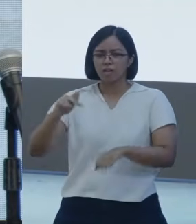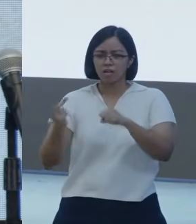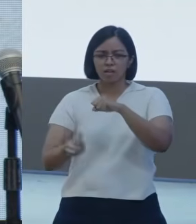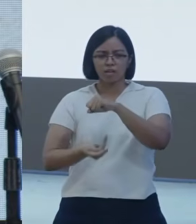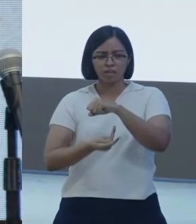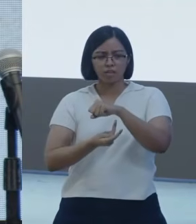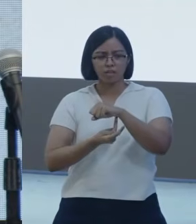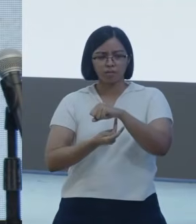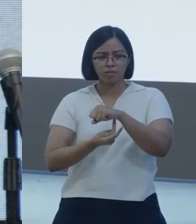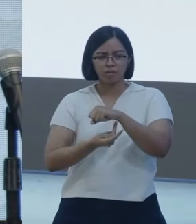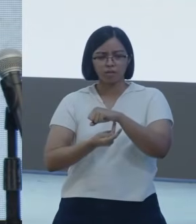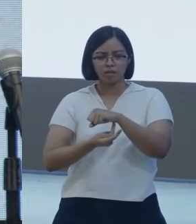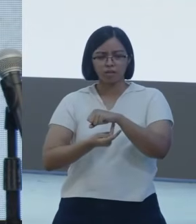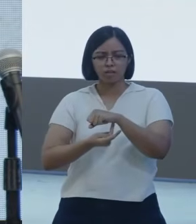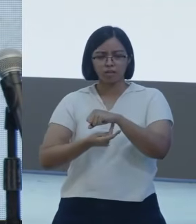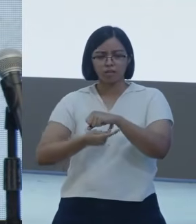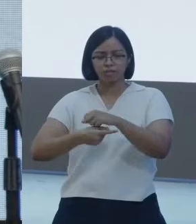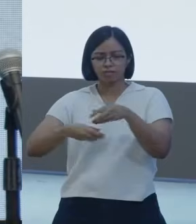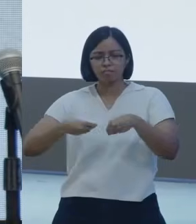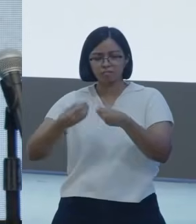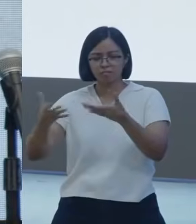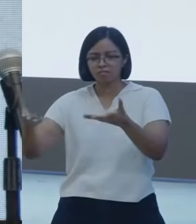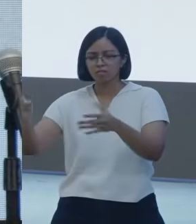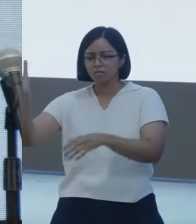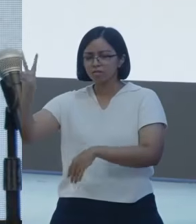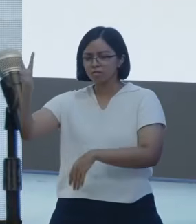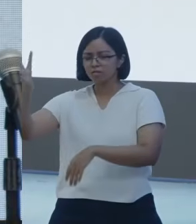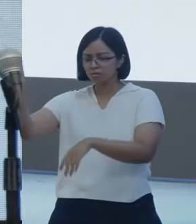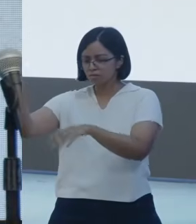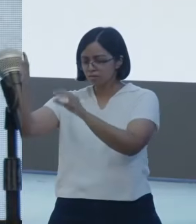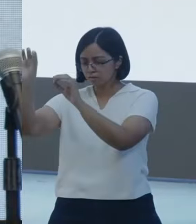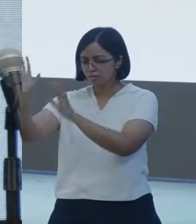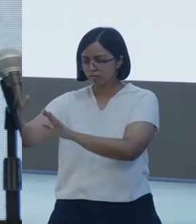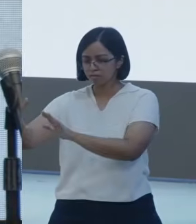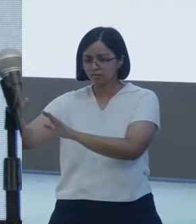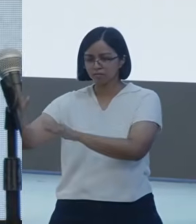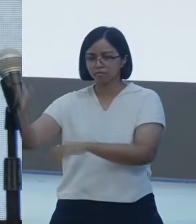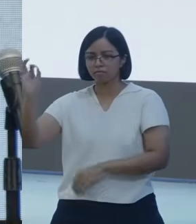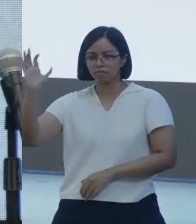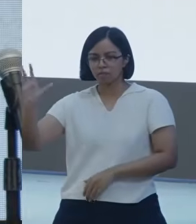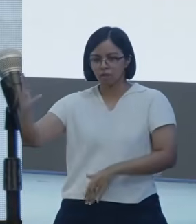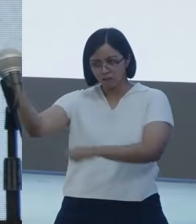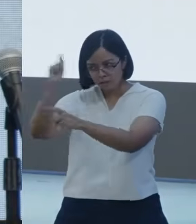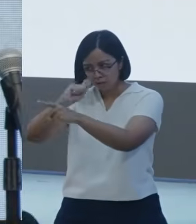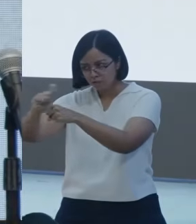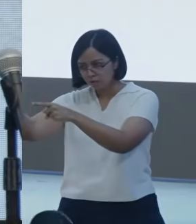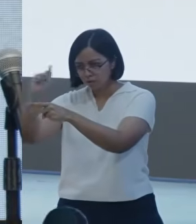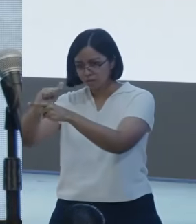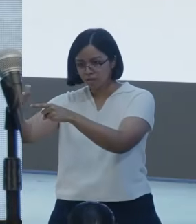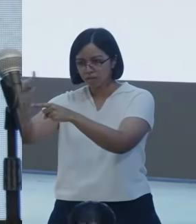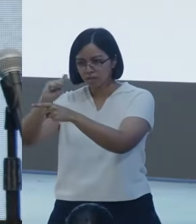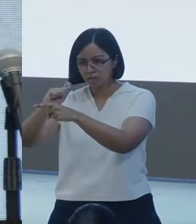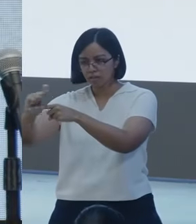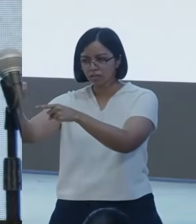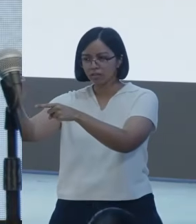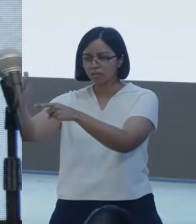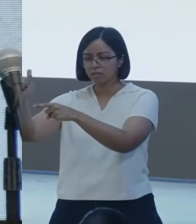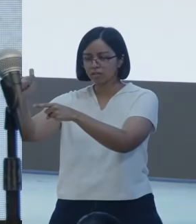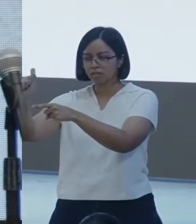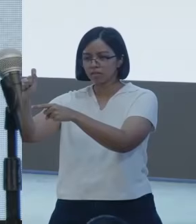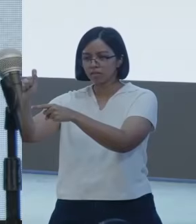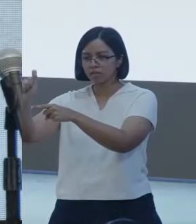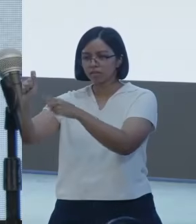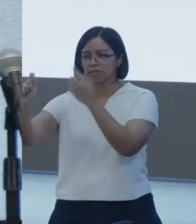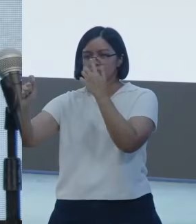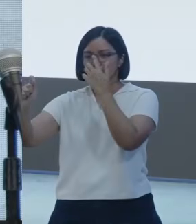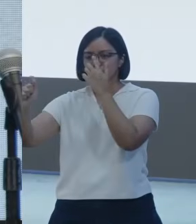sa dalawang mga pastor na ito. Na siya ang nag-train, siya ang nagpadala, at